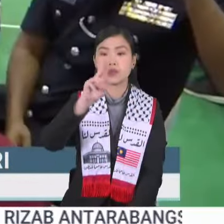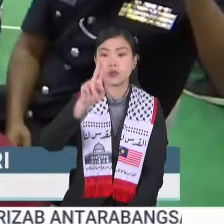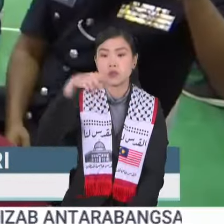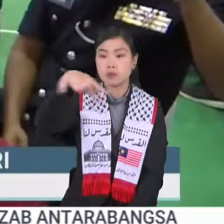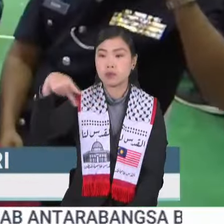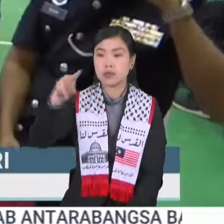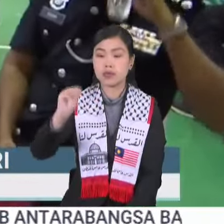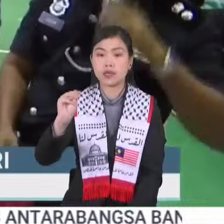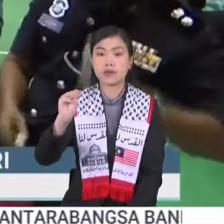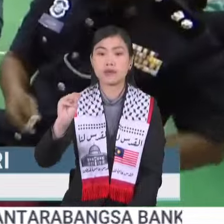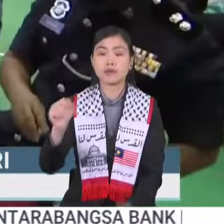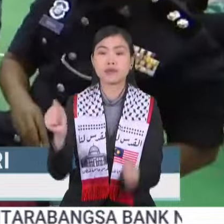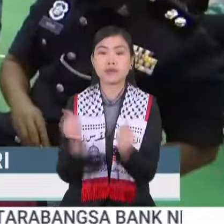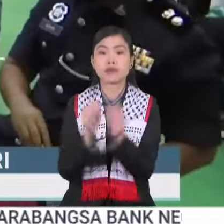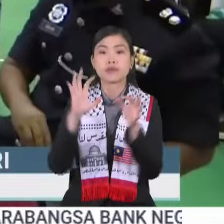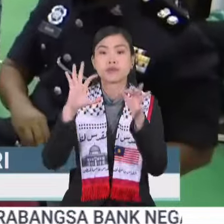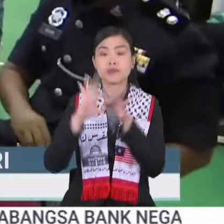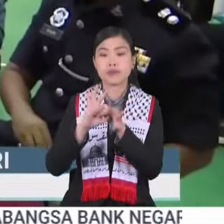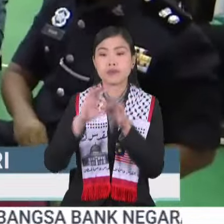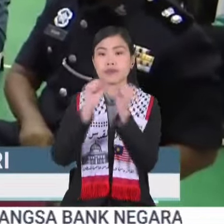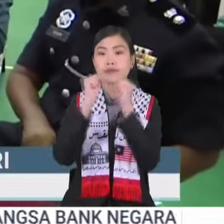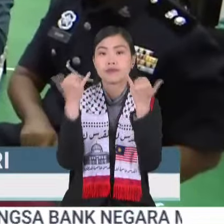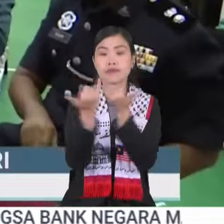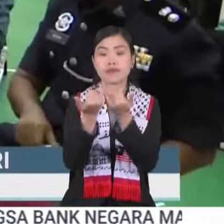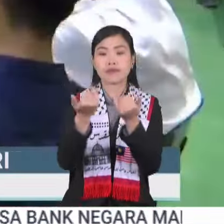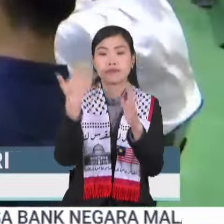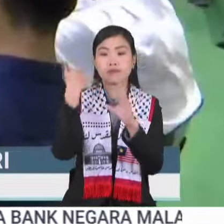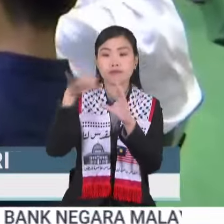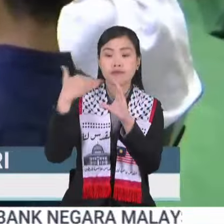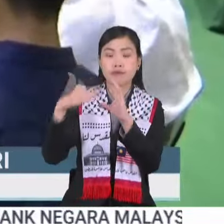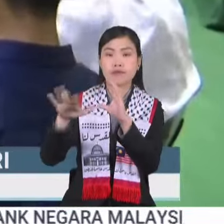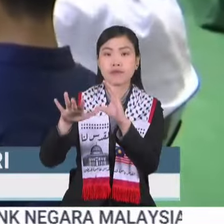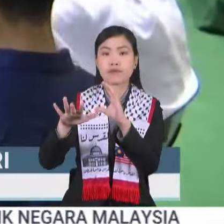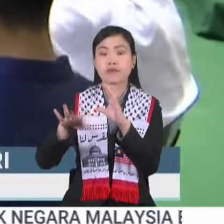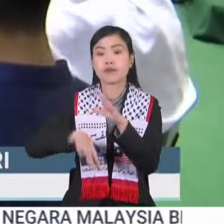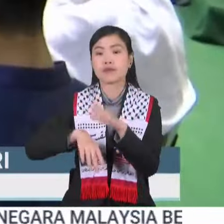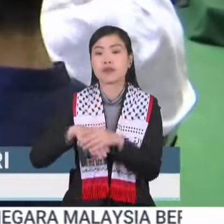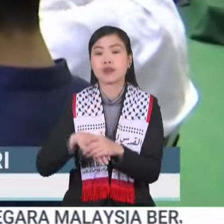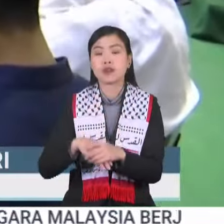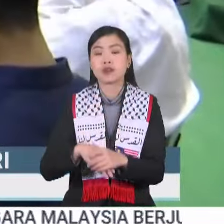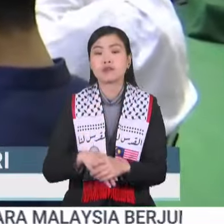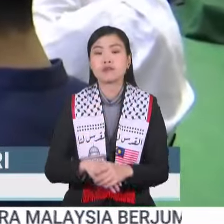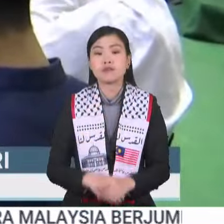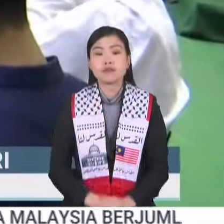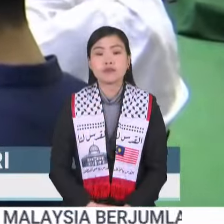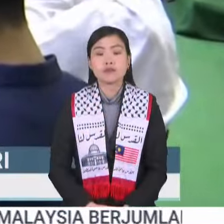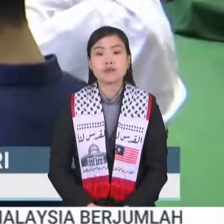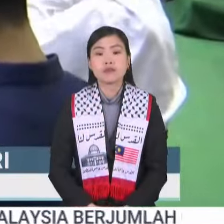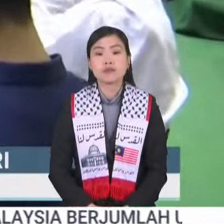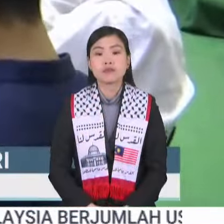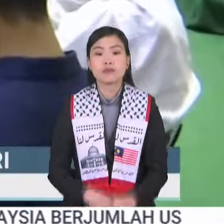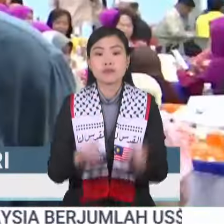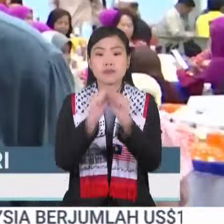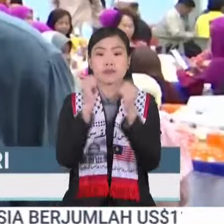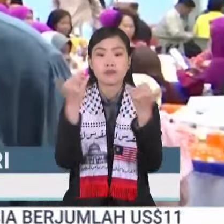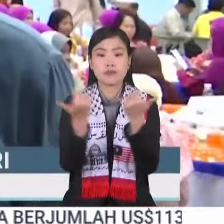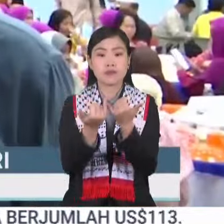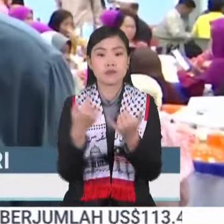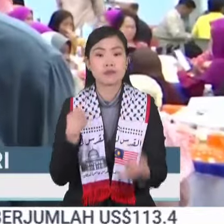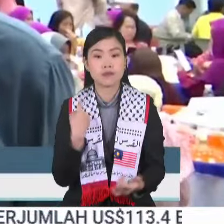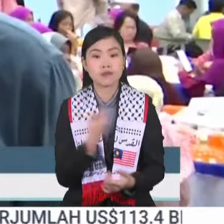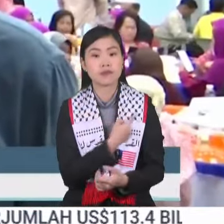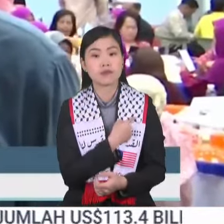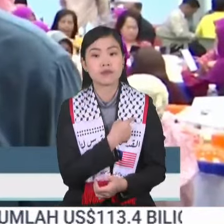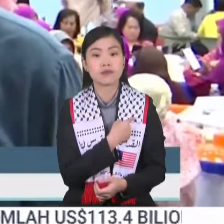menteri dengan kerjasama sebuah Syarikat pengedar dan pengeluar barangan pengguna di beluran Syarikat kami